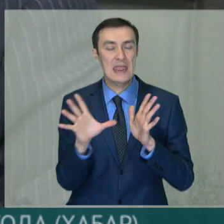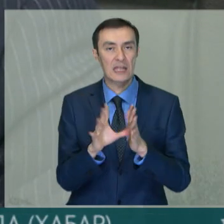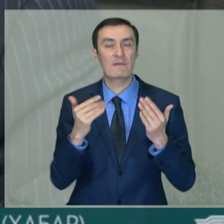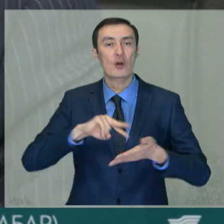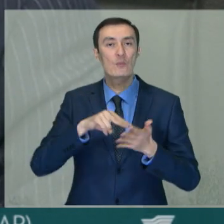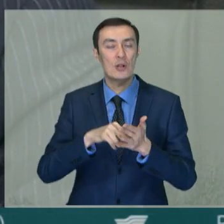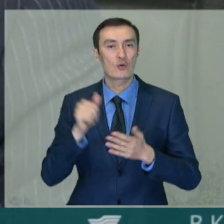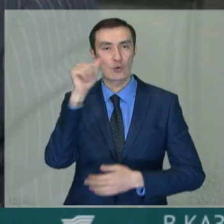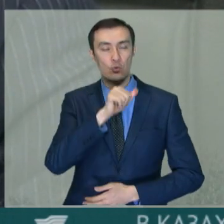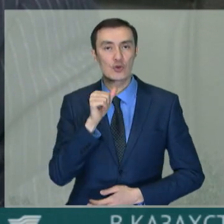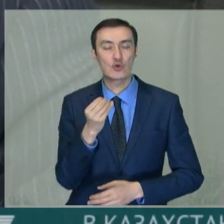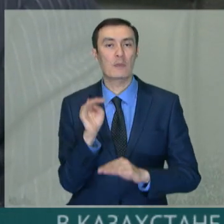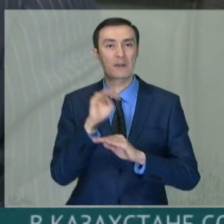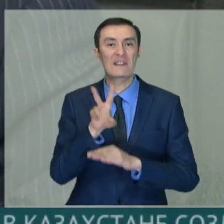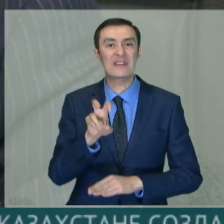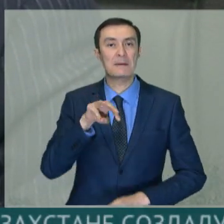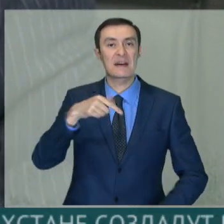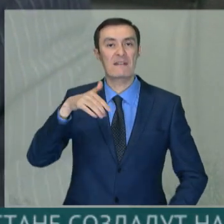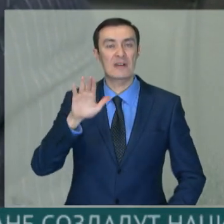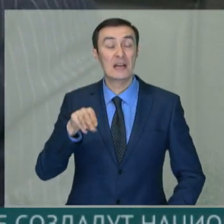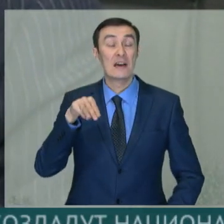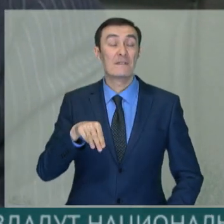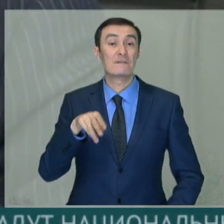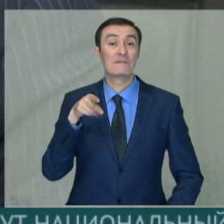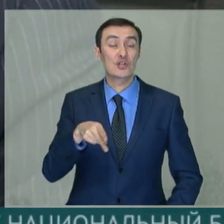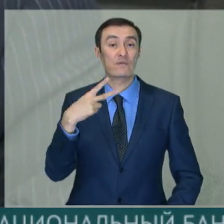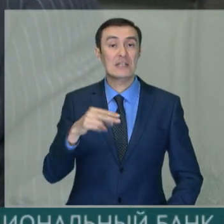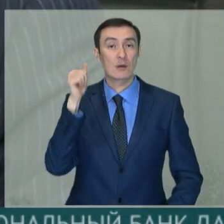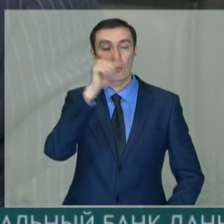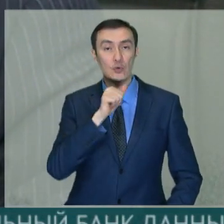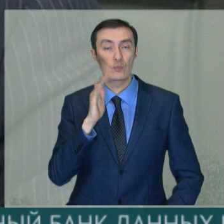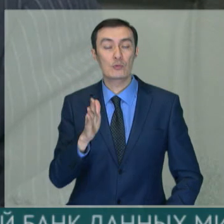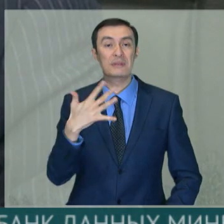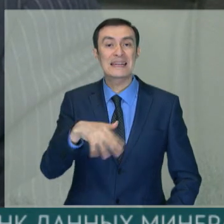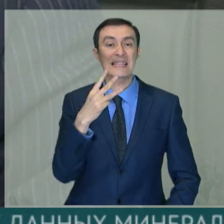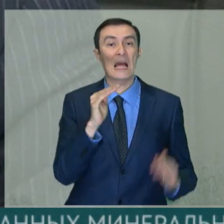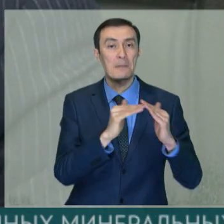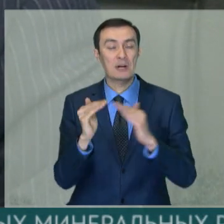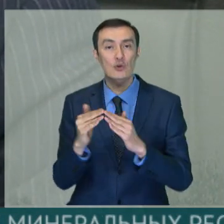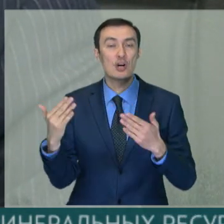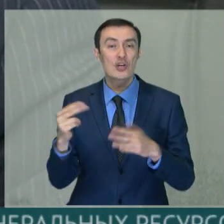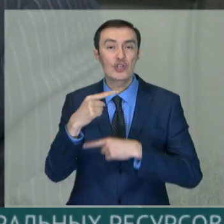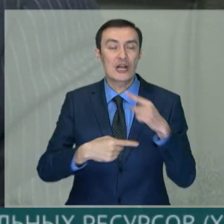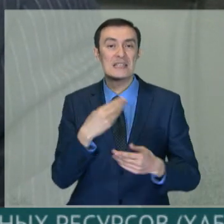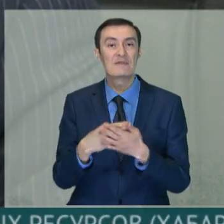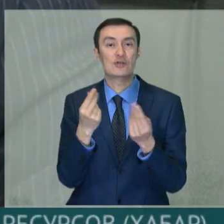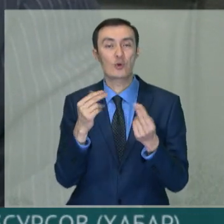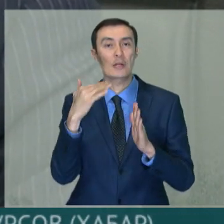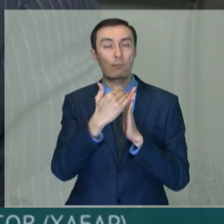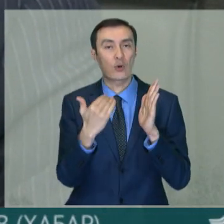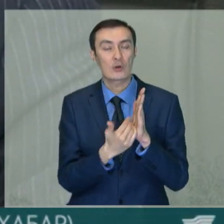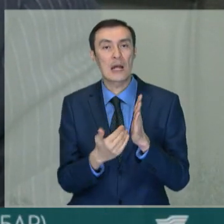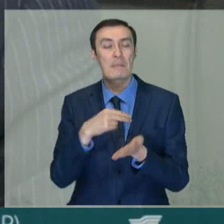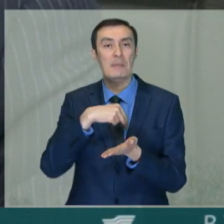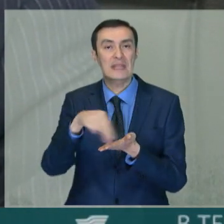планируется ввести еще 200 мегаватт. До 2020 года мы намерены охватить 53 объекта через инвестиционные проекты для